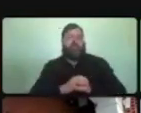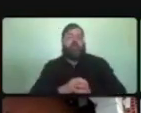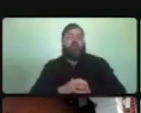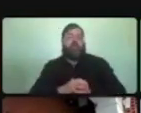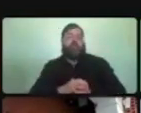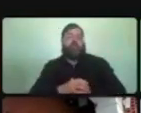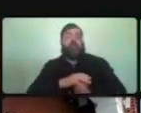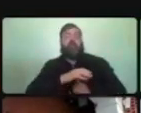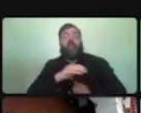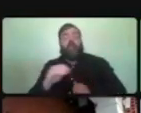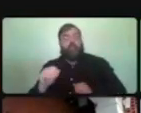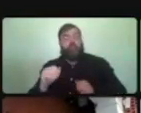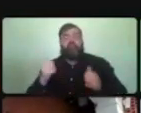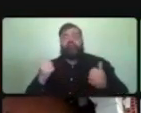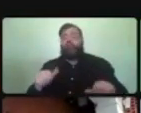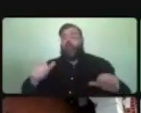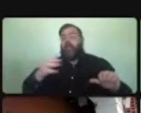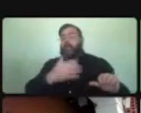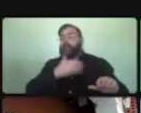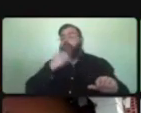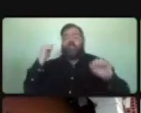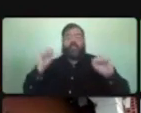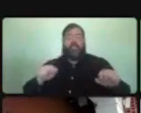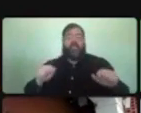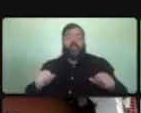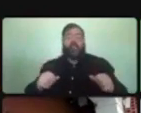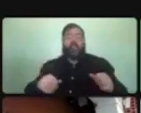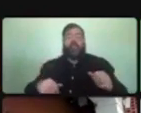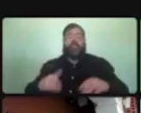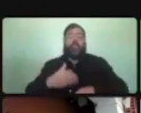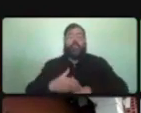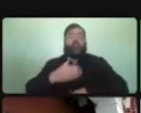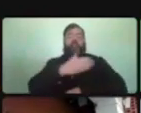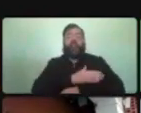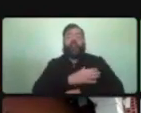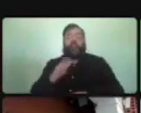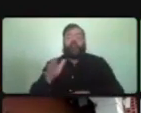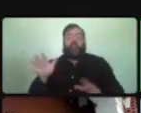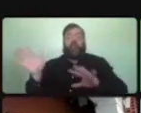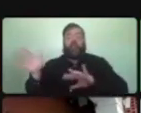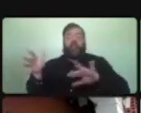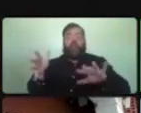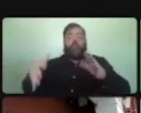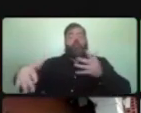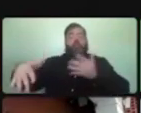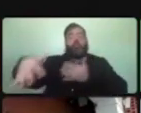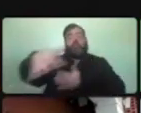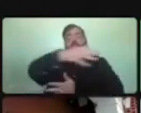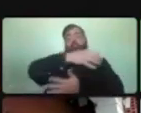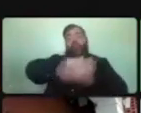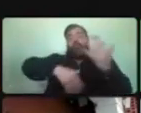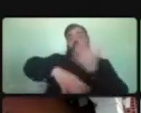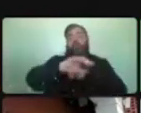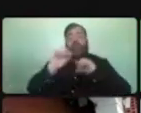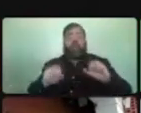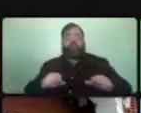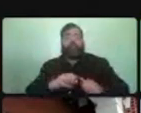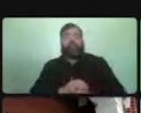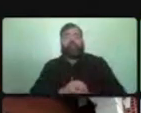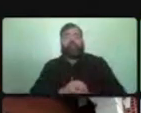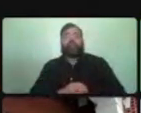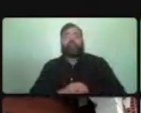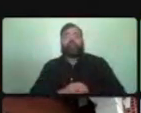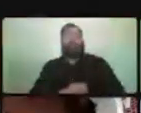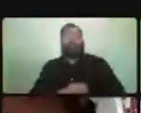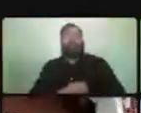tukihimiza wanafunzi na wafanyikazi wachanjwe zaidi. Pia tuboreshe namna ambavyo hewa